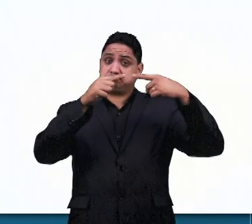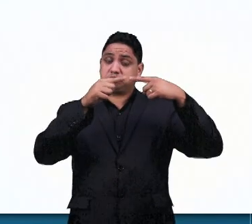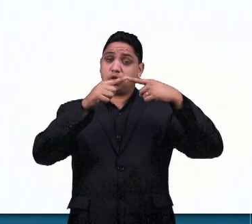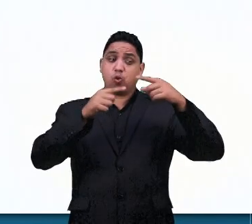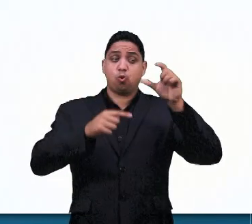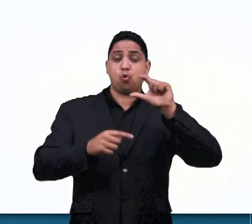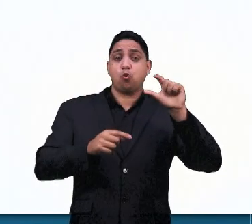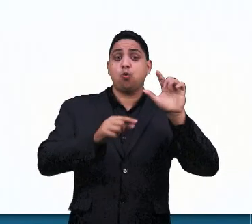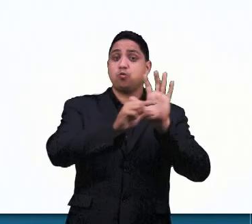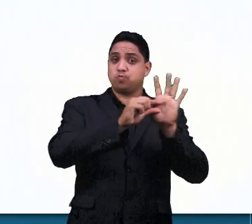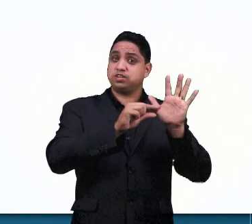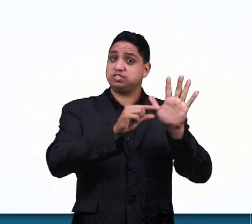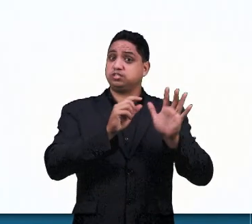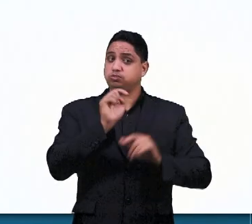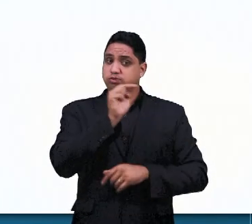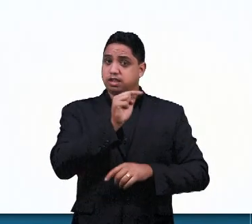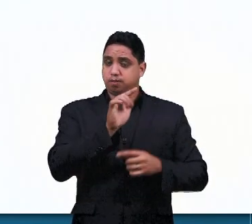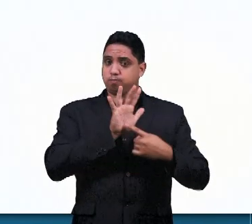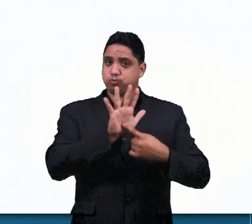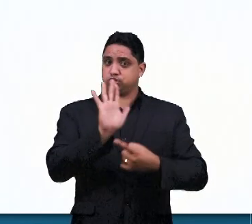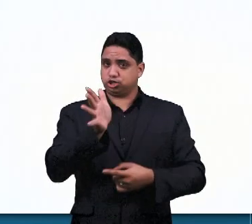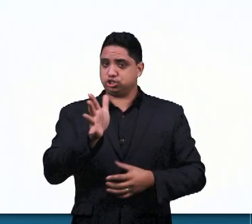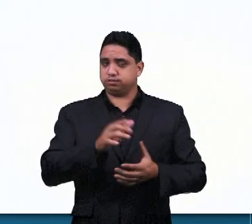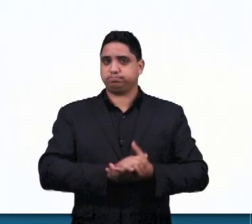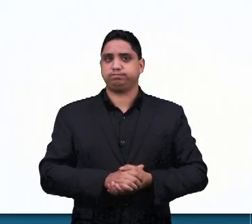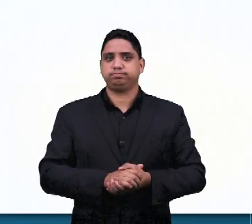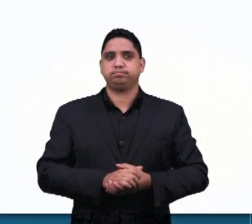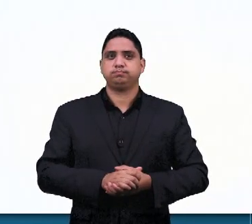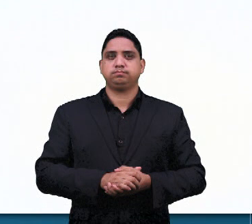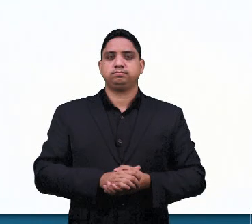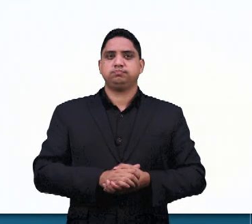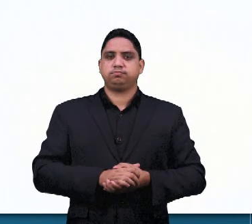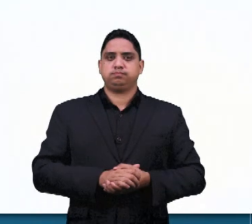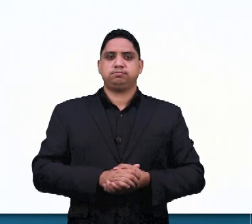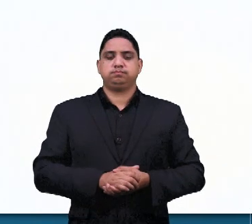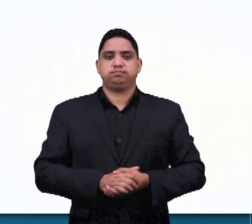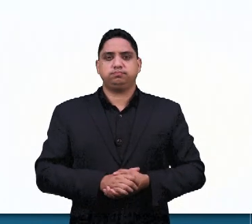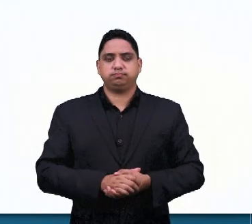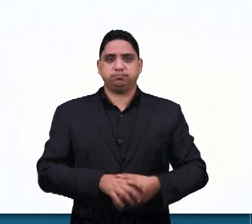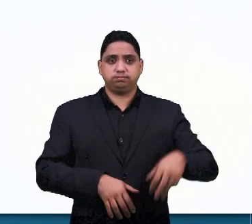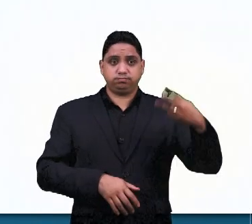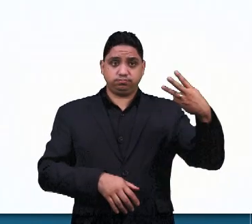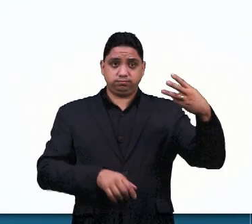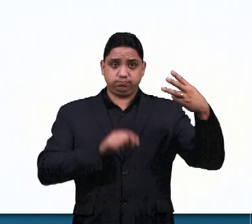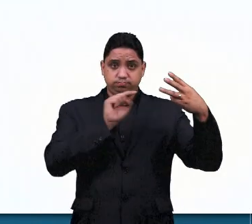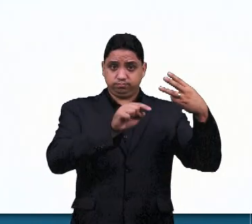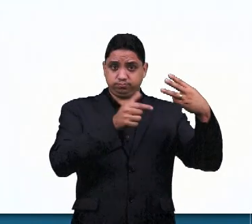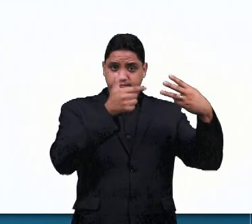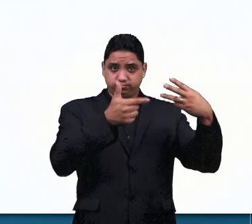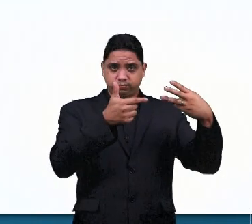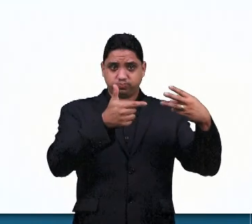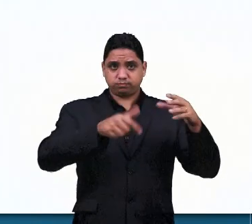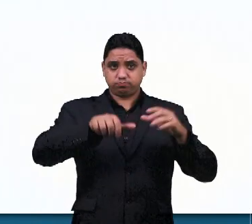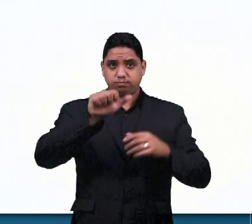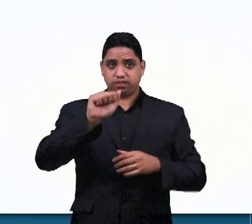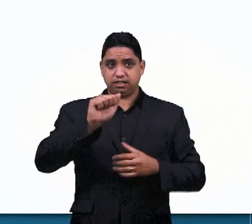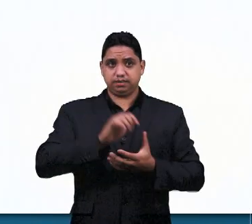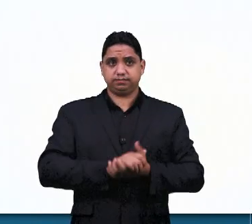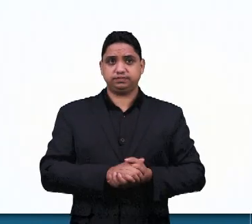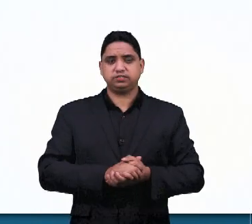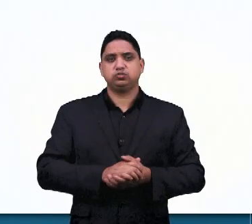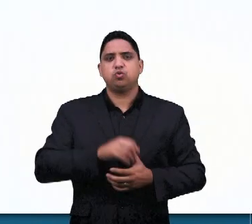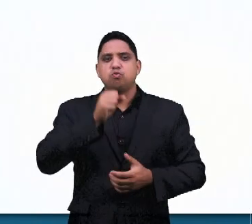correspondance à un des textes du tableau. 3.2a. À l'Ancien